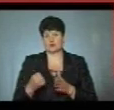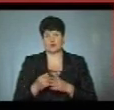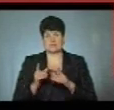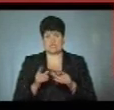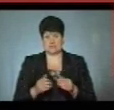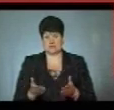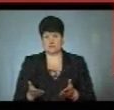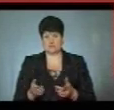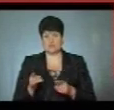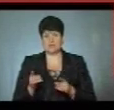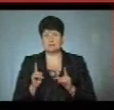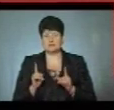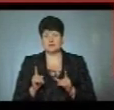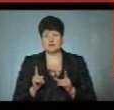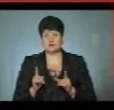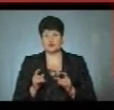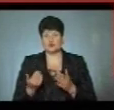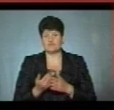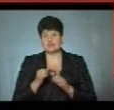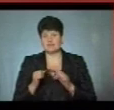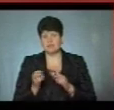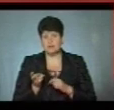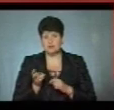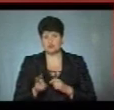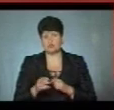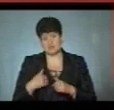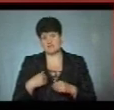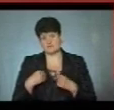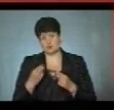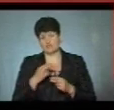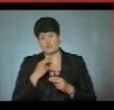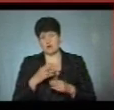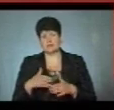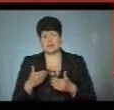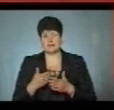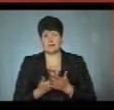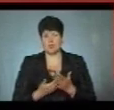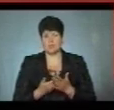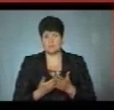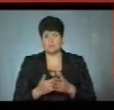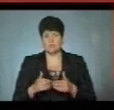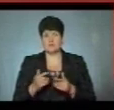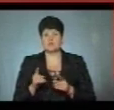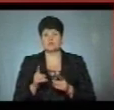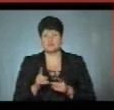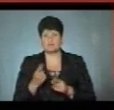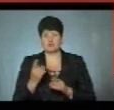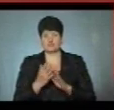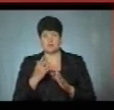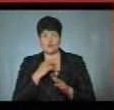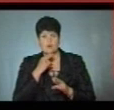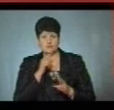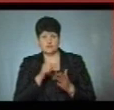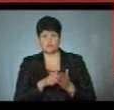заїзду. Тому що там новий керівник прийшов, і ми звернули, надали рекомендації, порекомендували, на що в першу чергу звернути